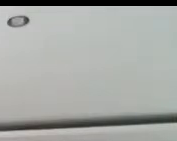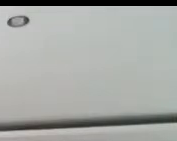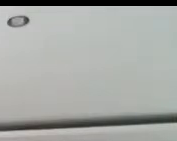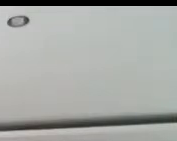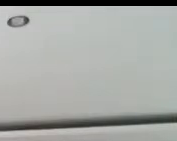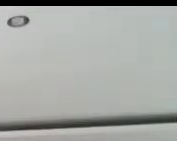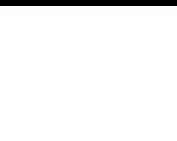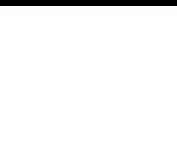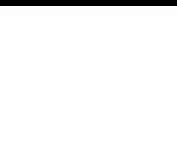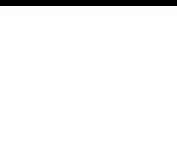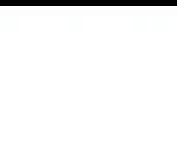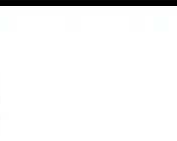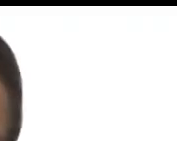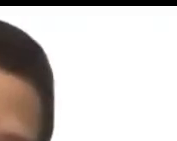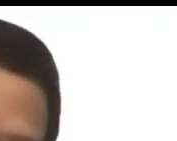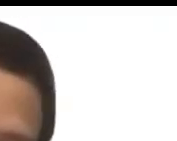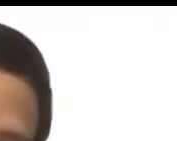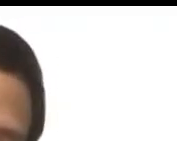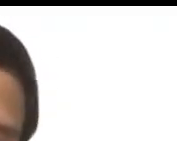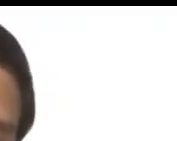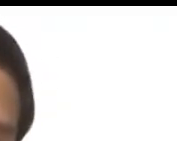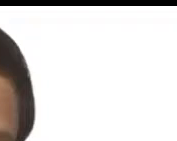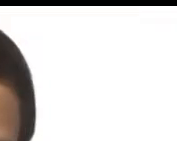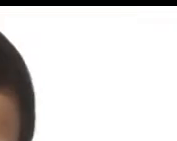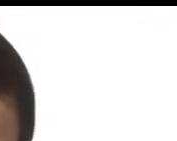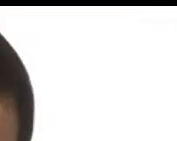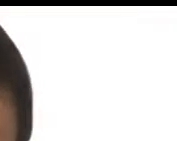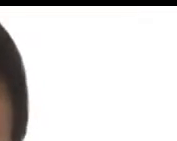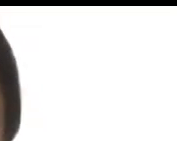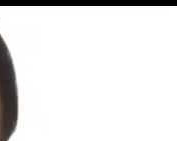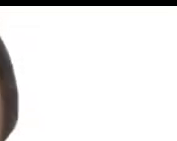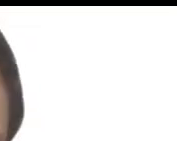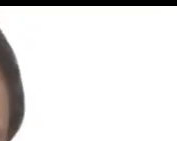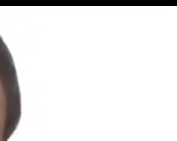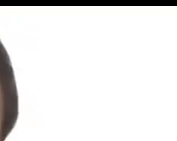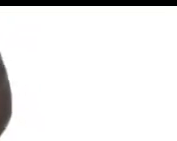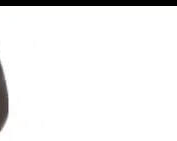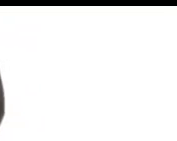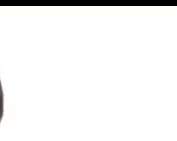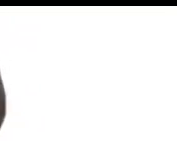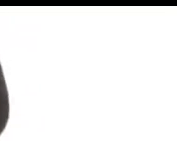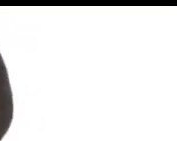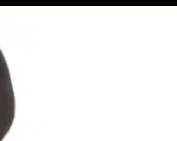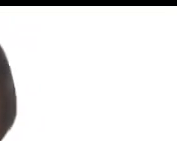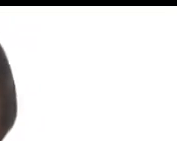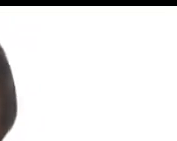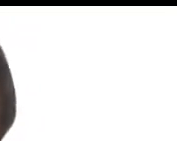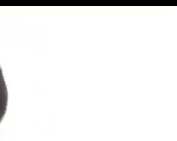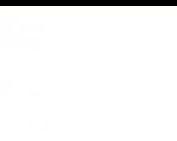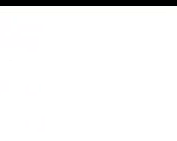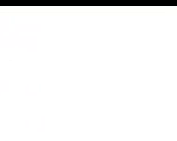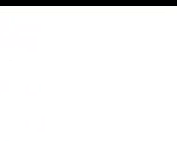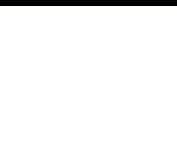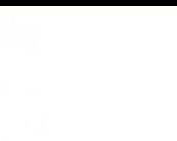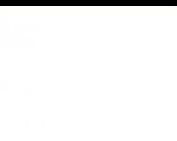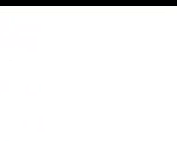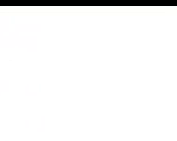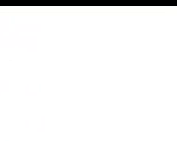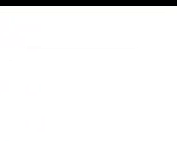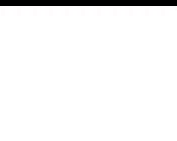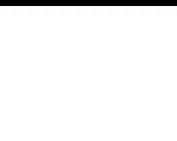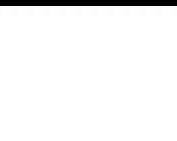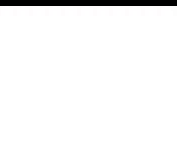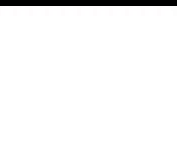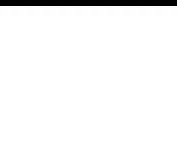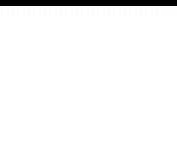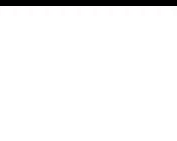salam hormat saya kepada seluruh pembicara ada Bu Croft bernadete semua Papa Muhammad Faiz yang